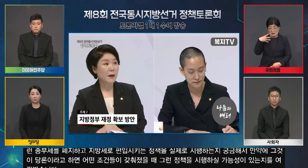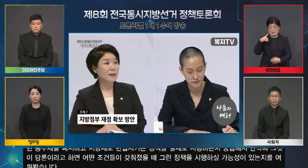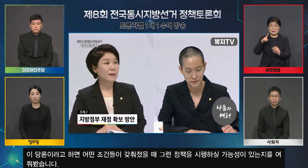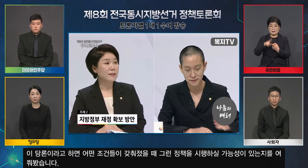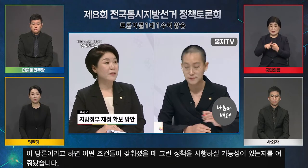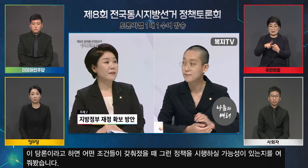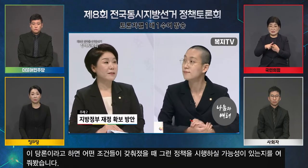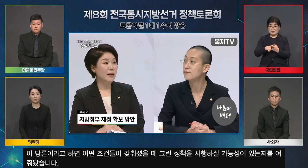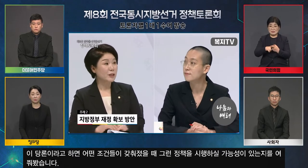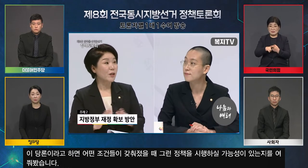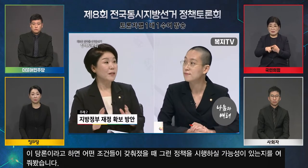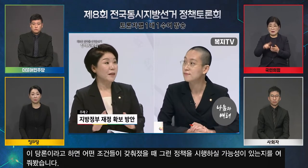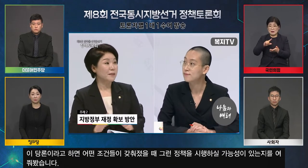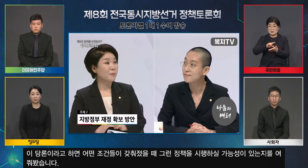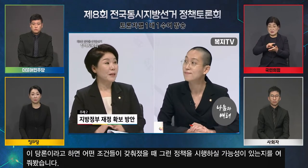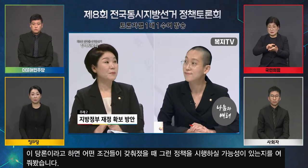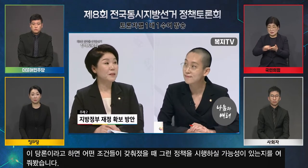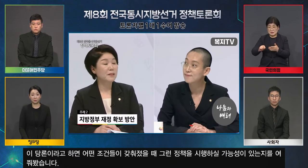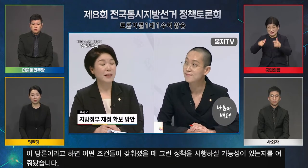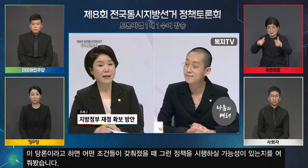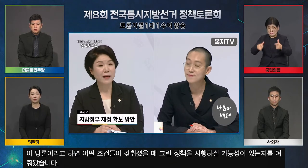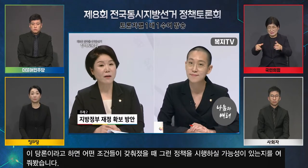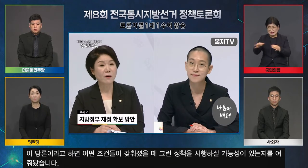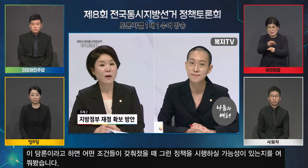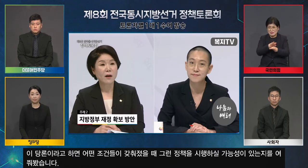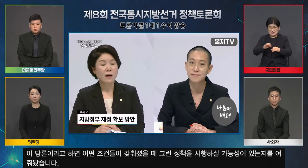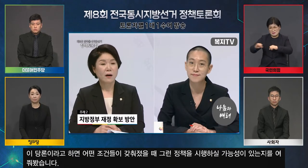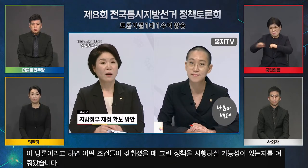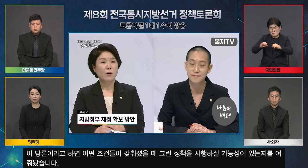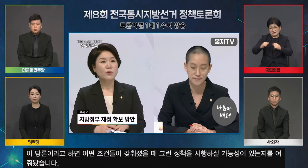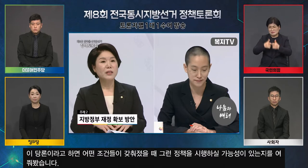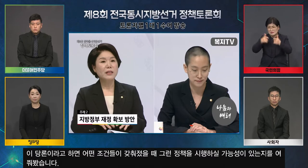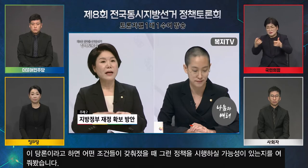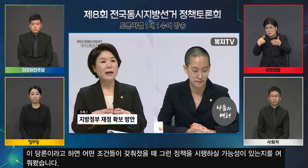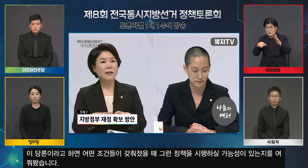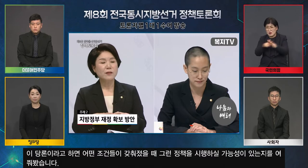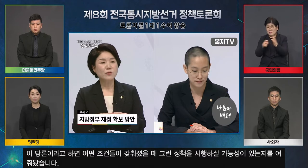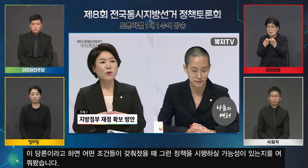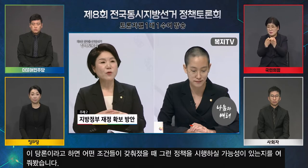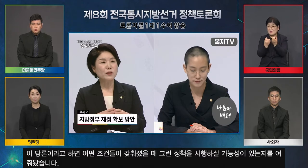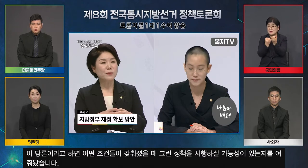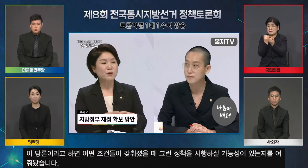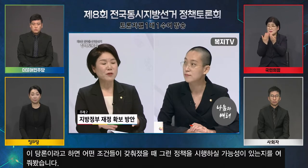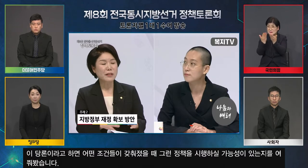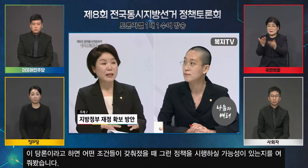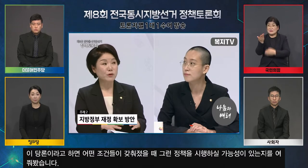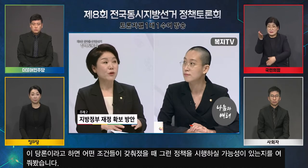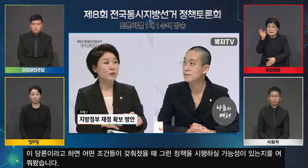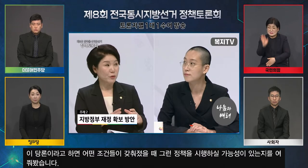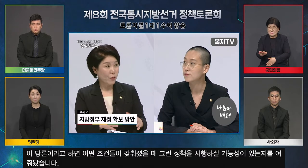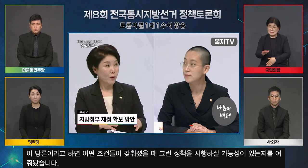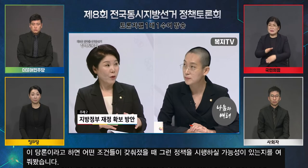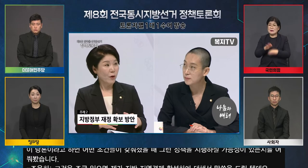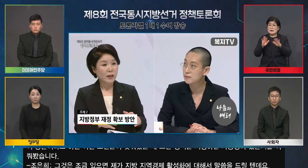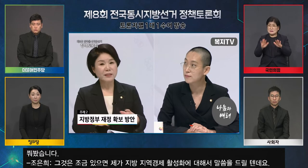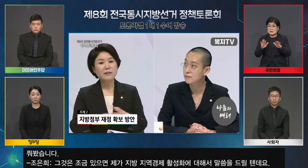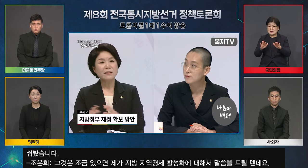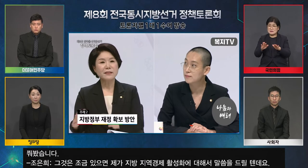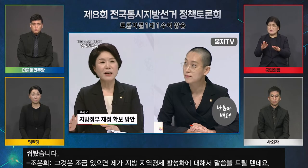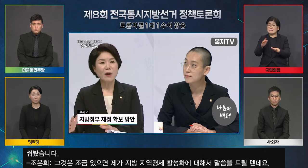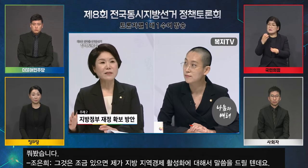지방 지역경제 활성화에 대해서 말씀을 드릴 텐데요. 우리나라에서 수도권 집중 현상이 줄어들고